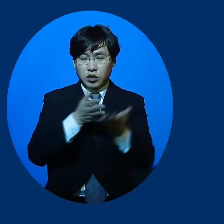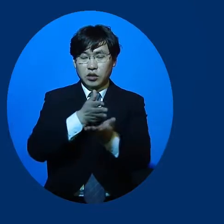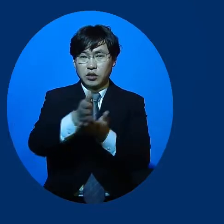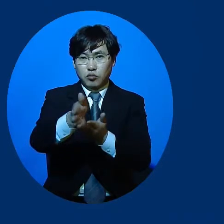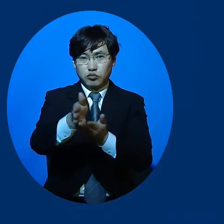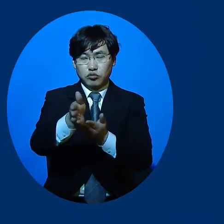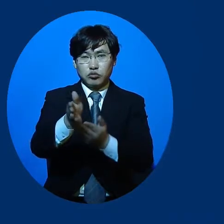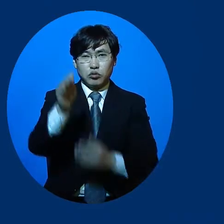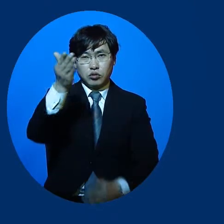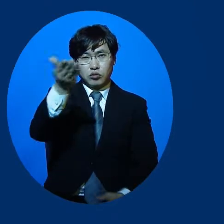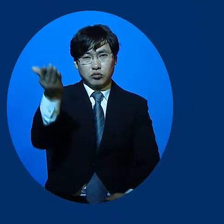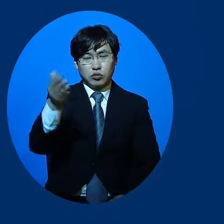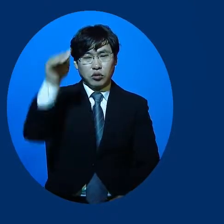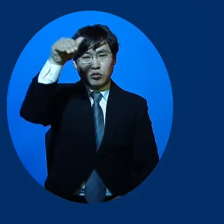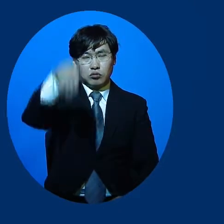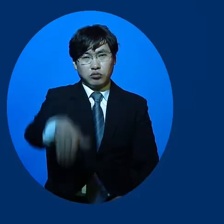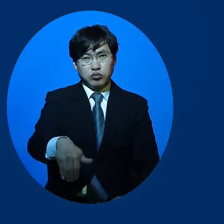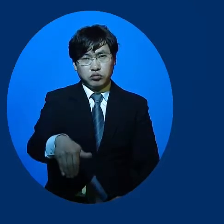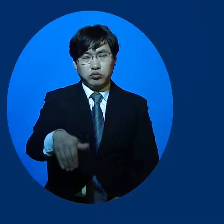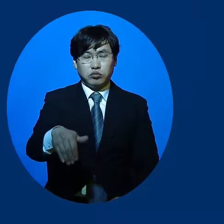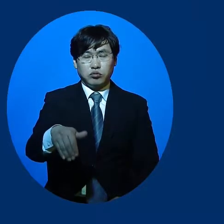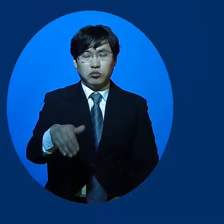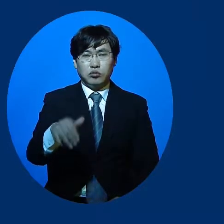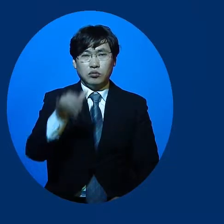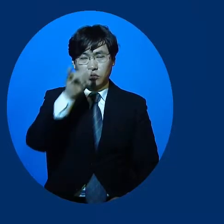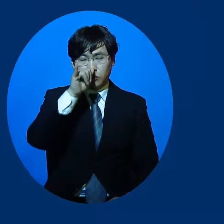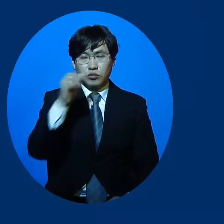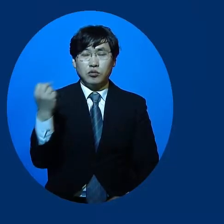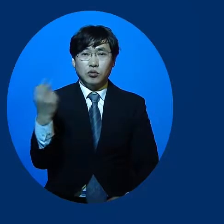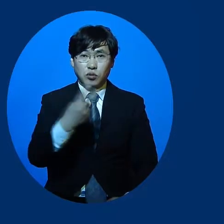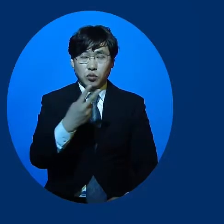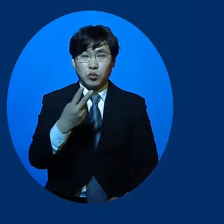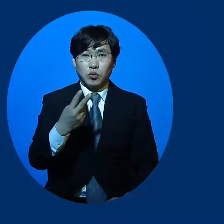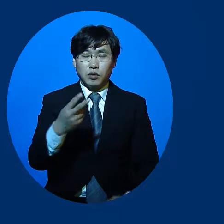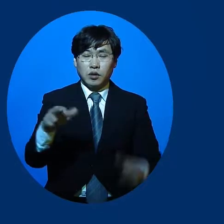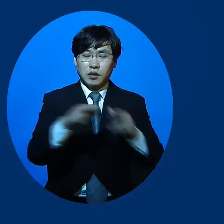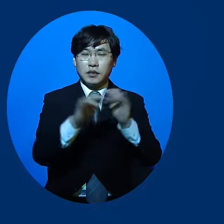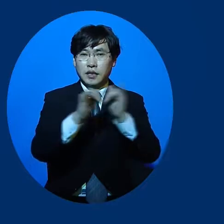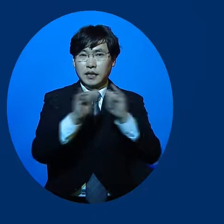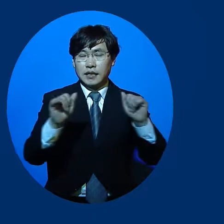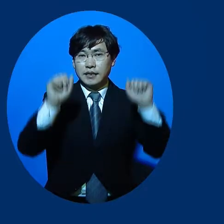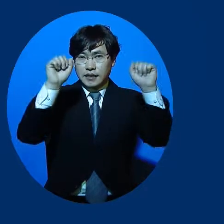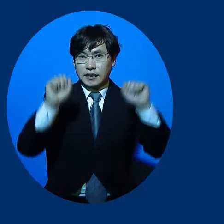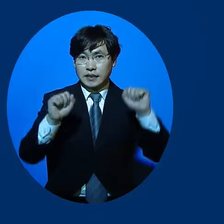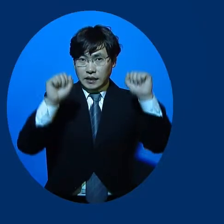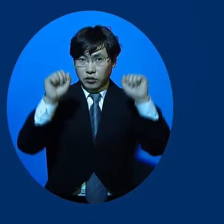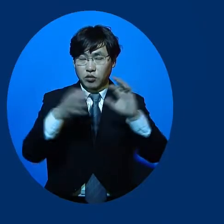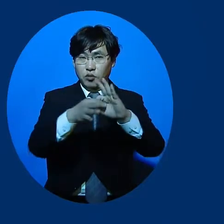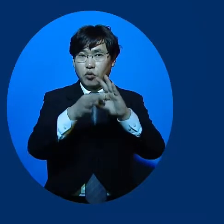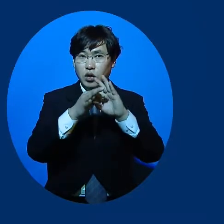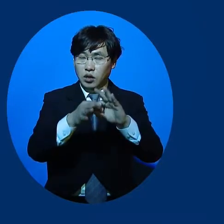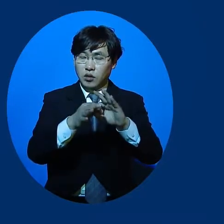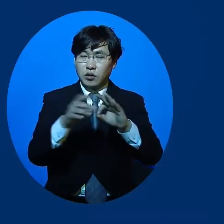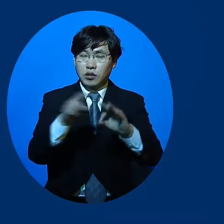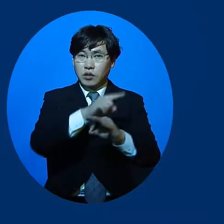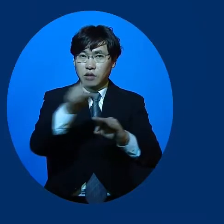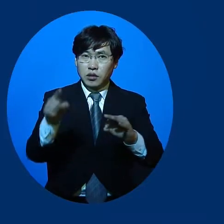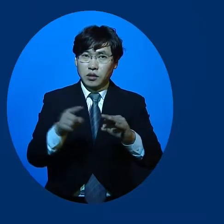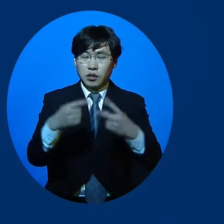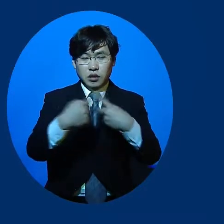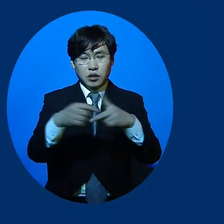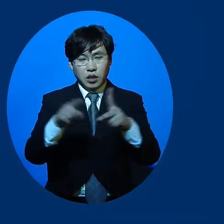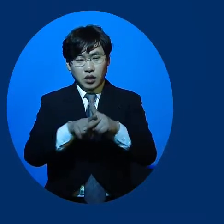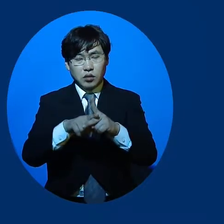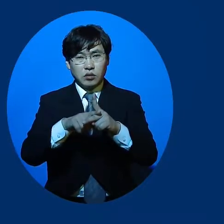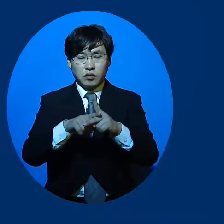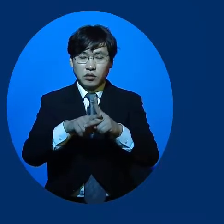전문성이 떨어지는 지도자도 다수 있으며 이에 따라 장애인 생활체육에 대한 특수성 및 차별성을 이해하지 못하는